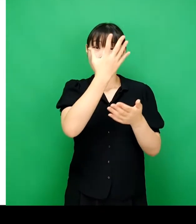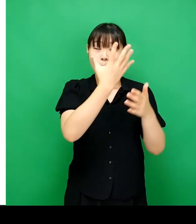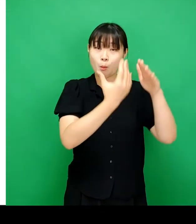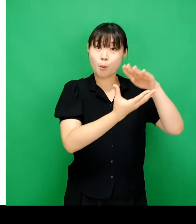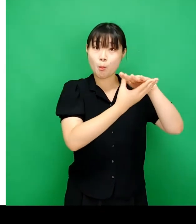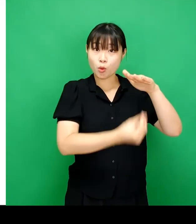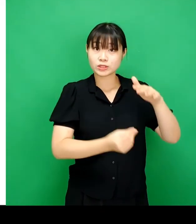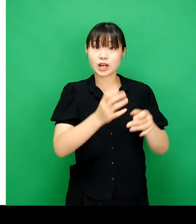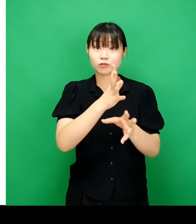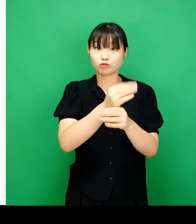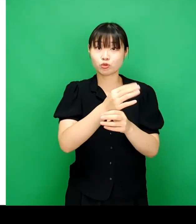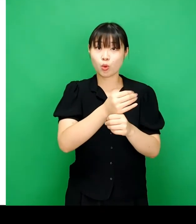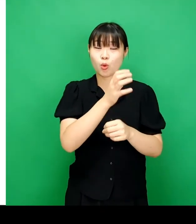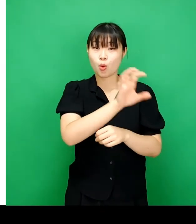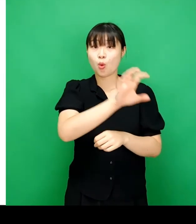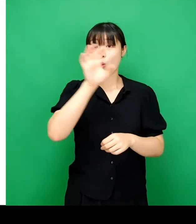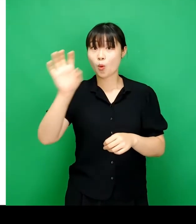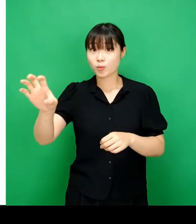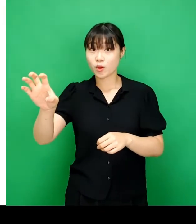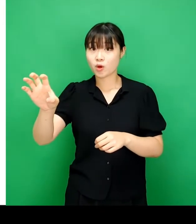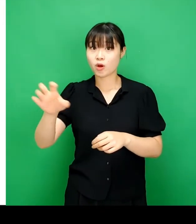복사한 주소를 붙여 넣습니다.